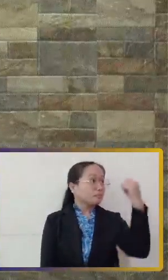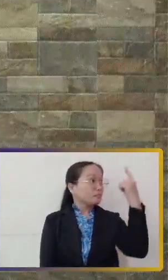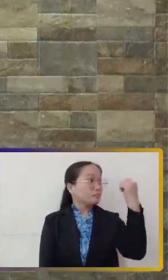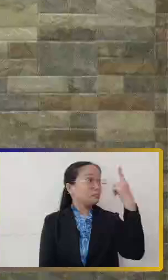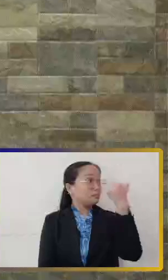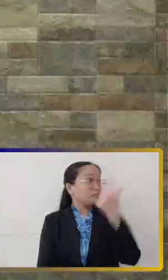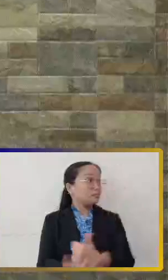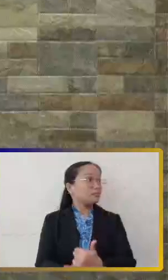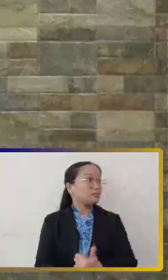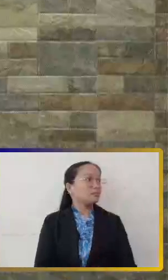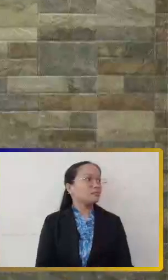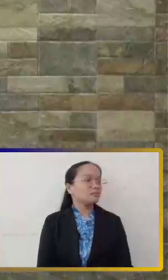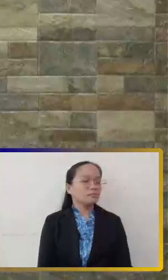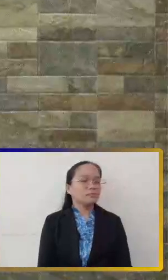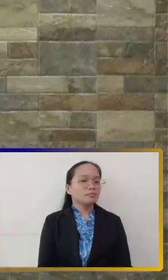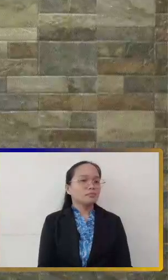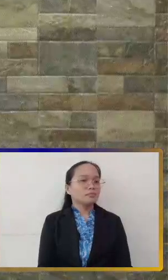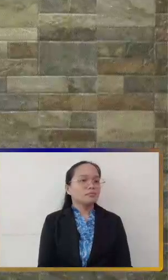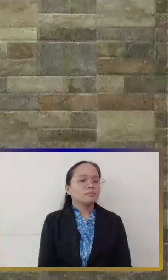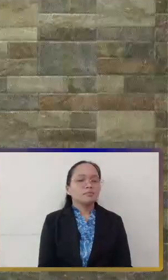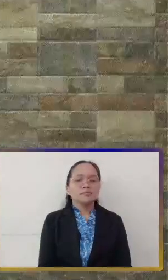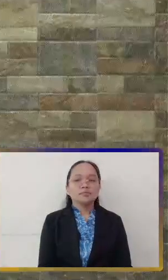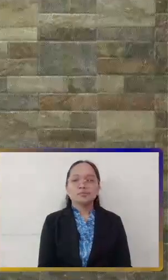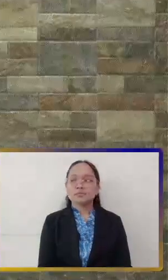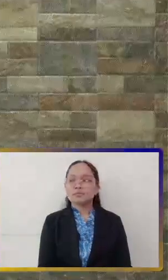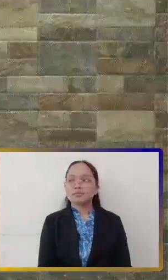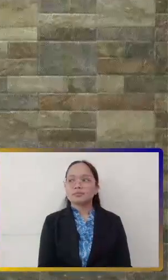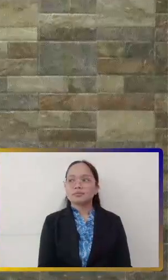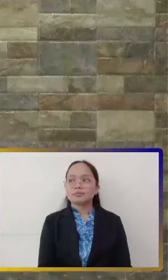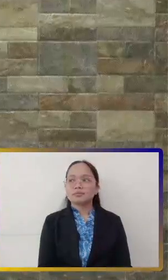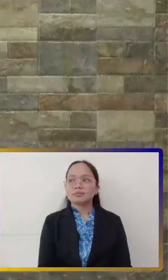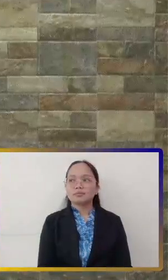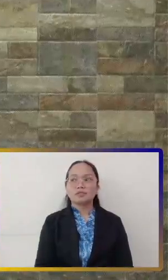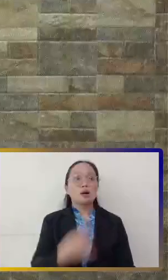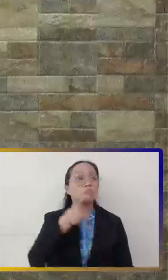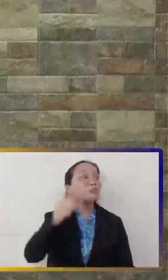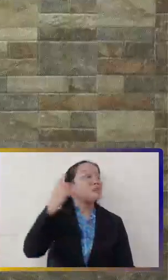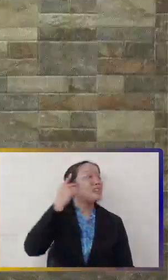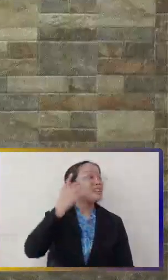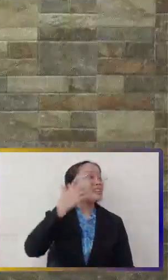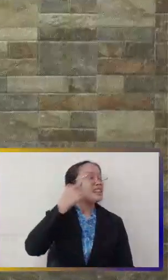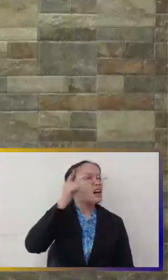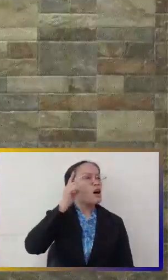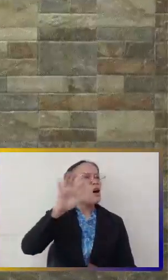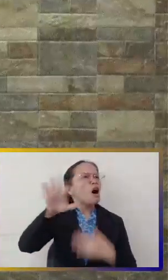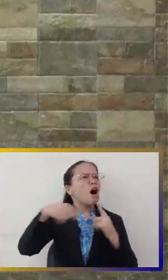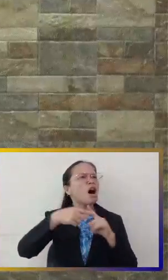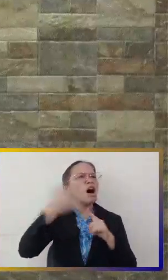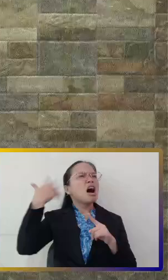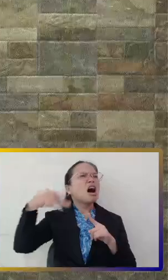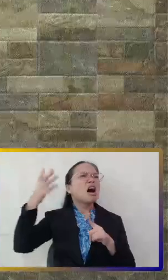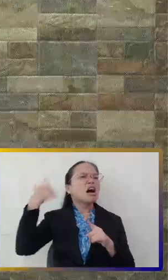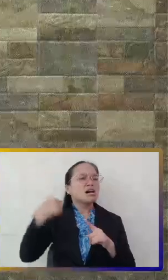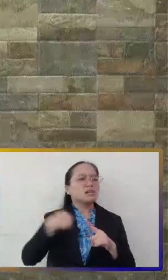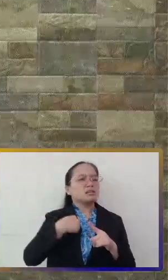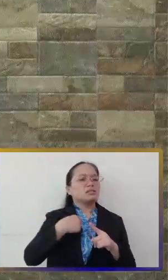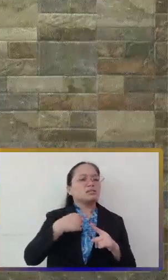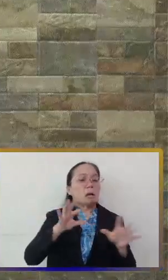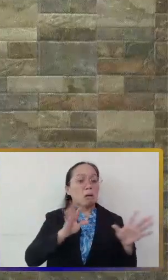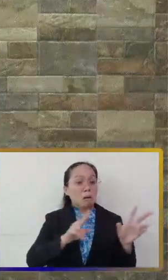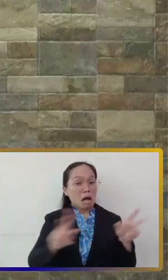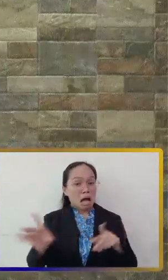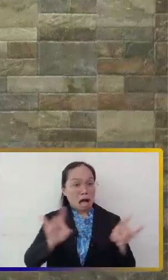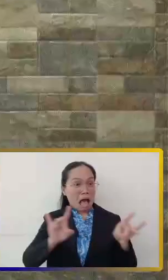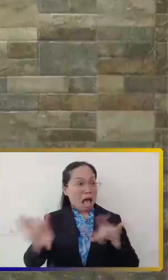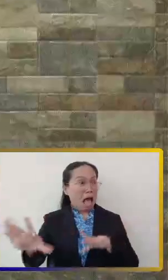kapatid, alam kong uuwi ako rito, magpipreach ako, nagpiprepare na po ako sa Australia pa lamang. Iniisip ko yung holiness ng Diyos,